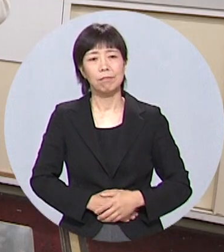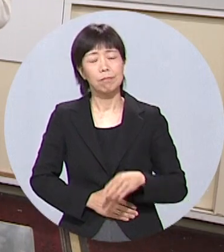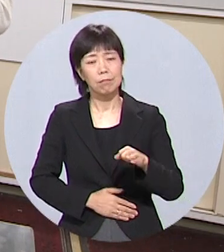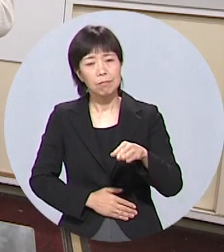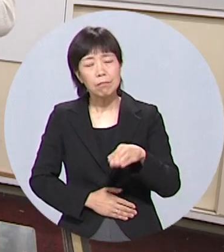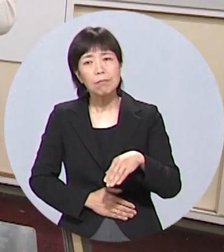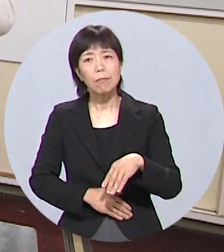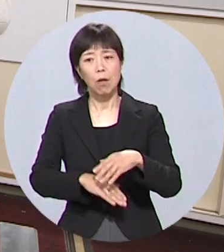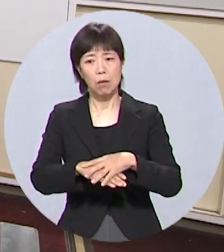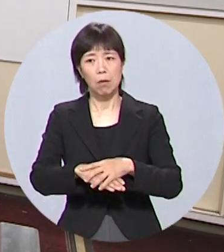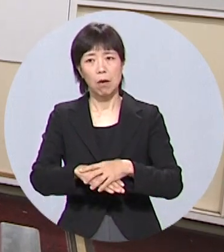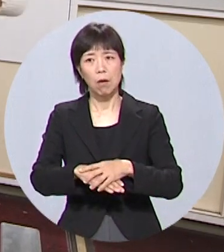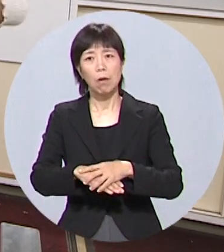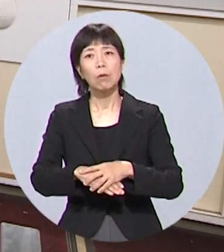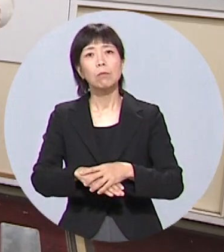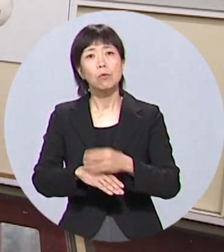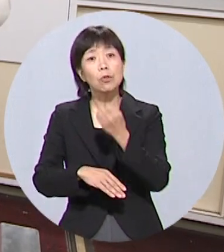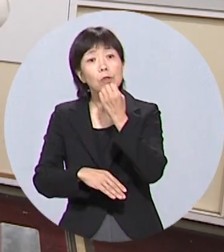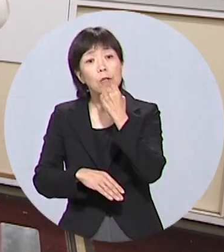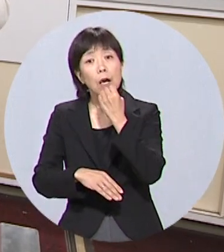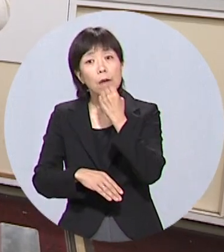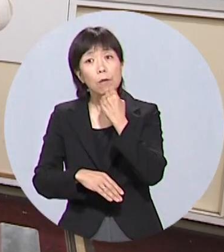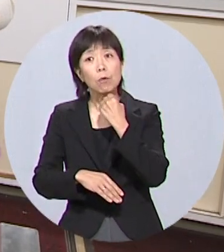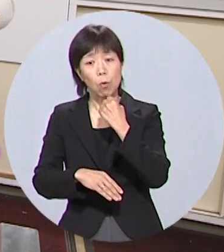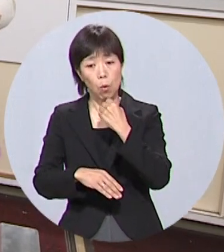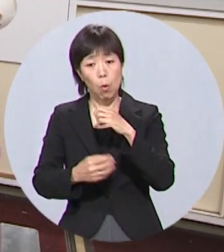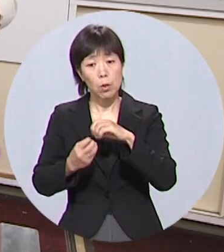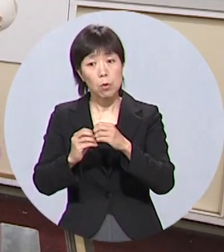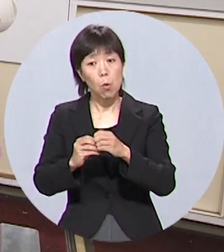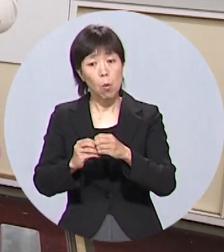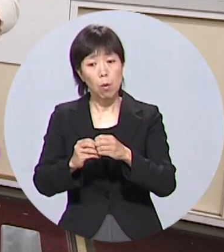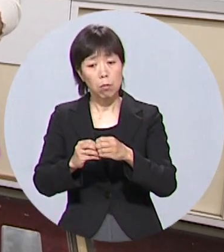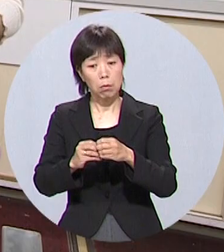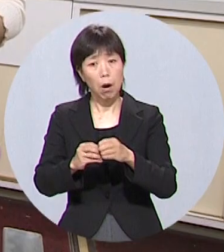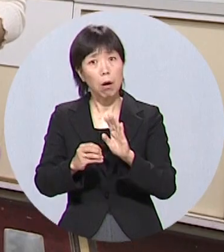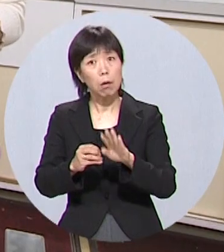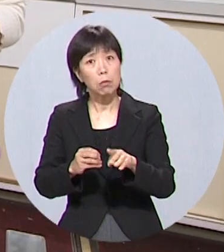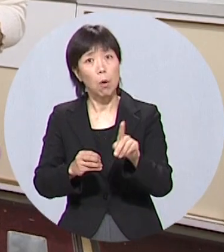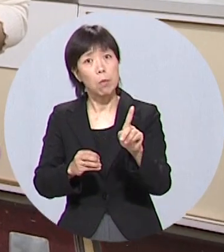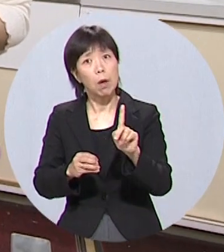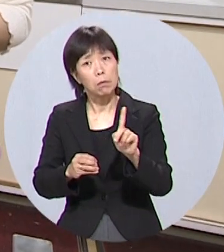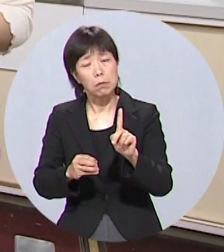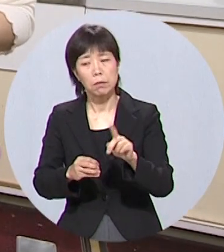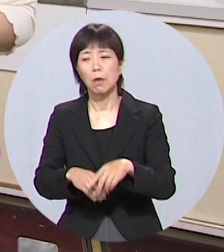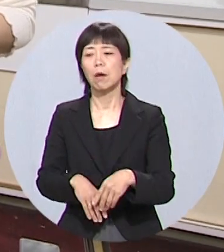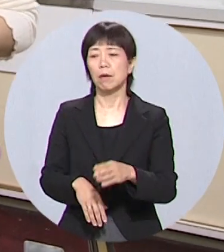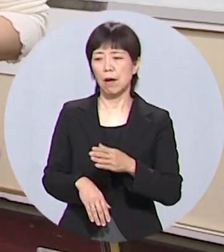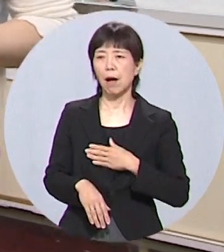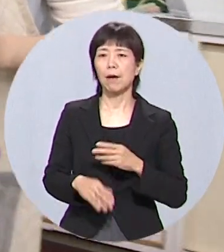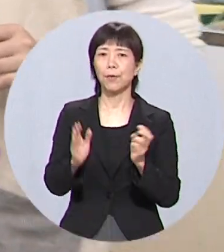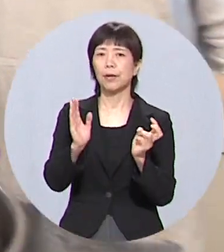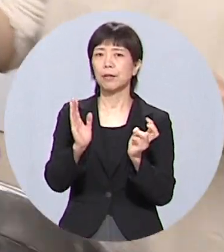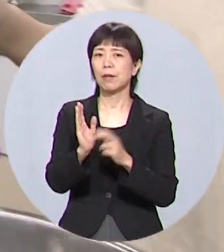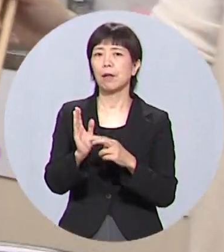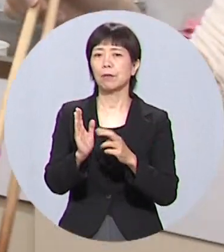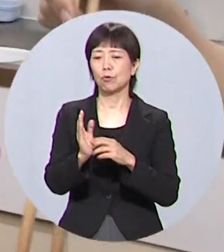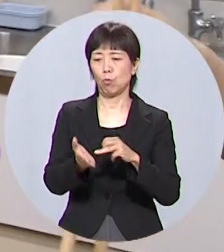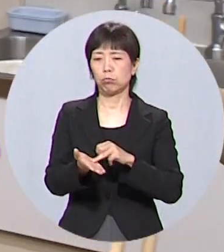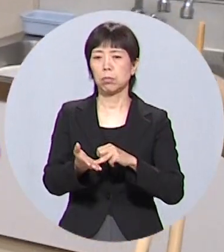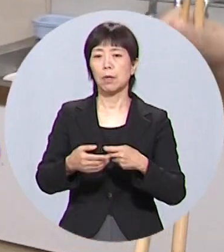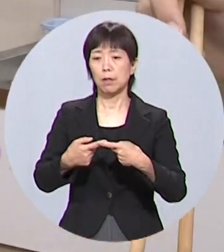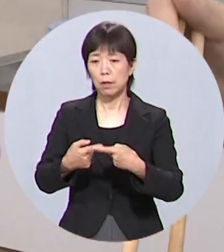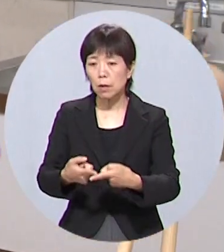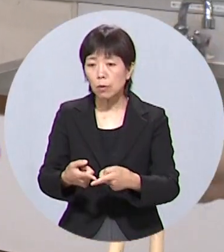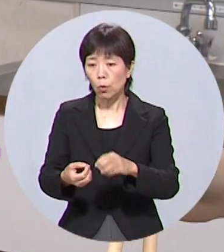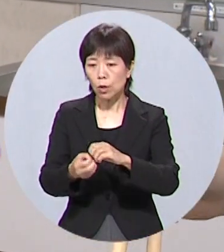あのなんか最初に見た結構茶色なエプロンって、あれは 鉄焙煎することによってまた色が